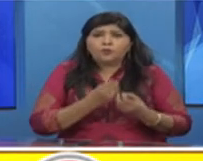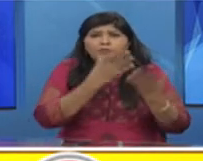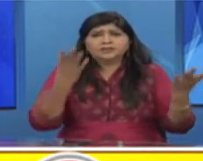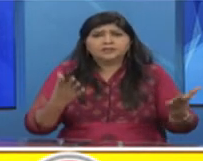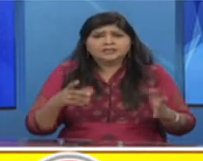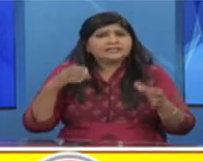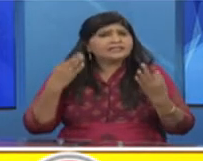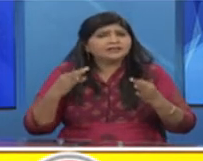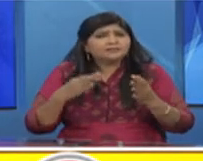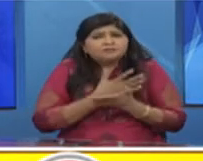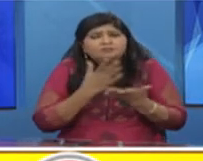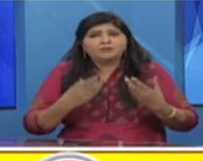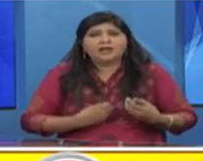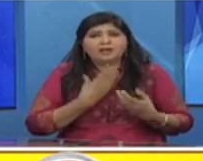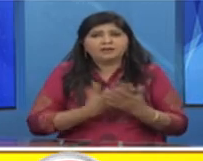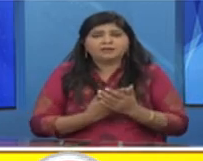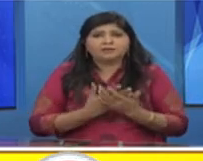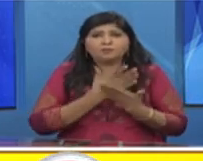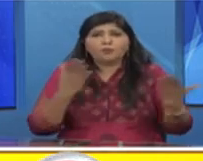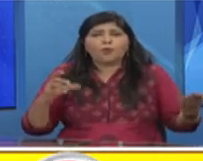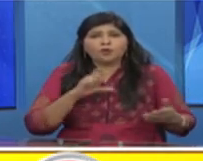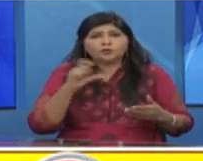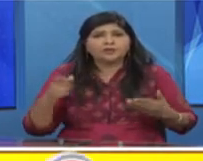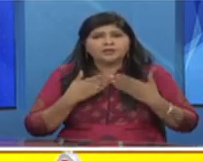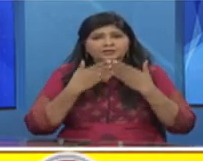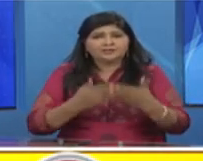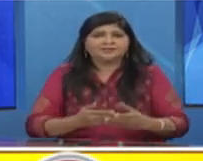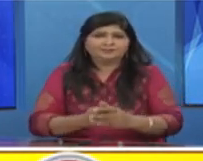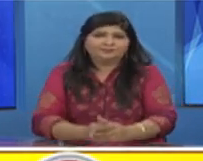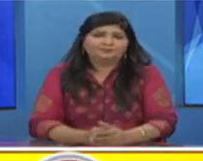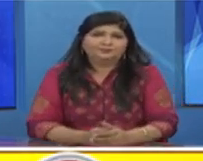उमंग से मनाइए। मेरी बहुत बहुत शुभकामनाएं। बहुत बहुत धन्यवाद।